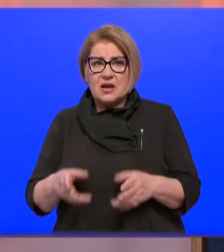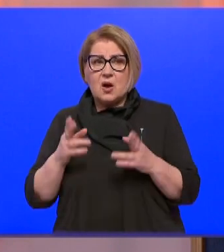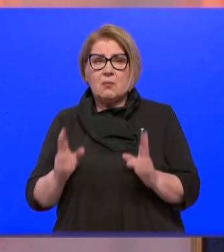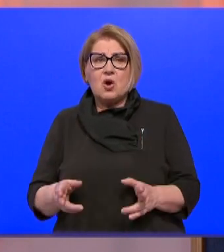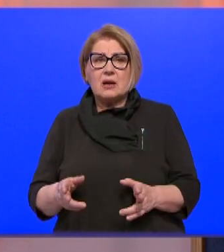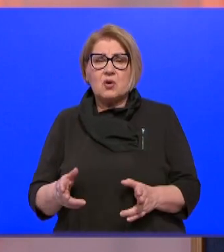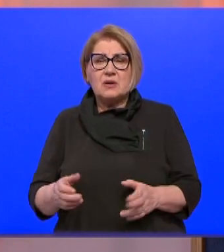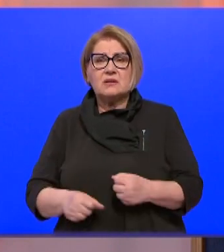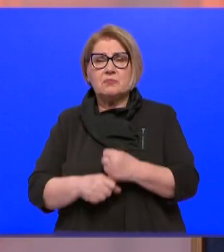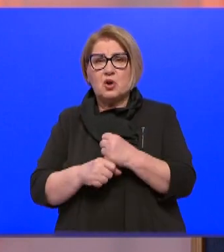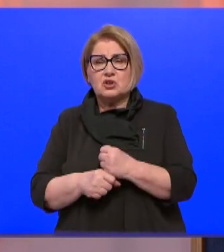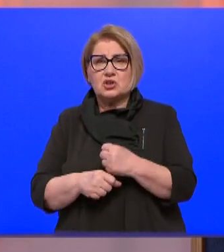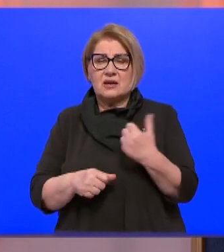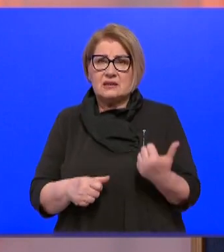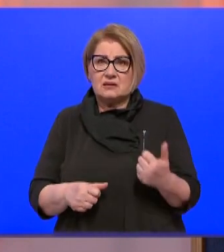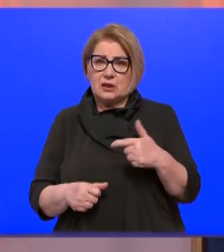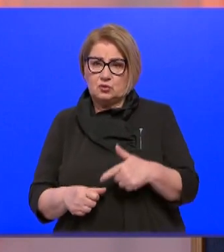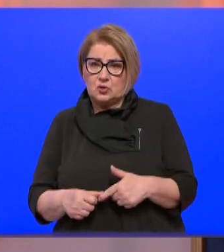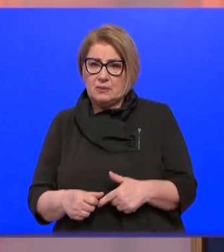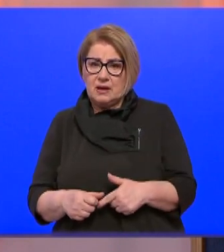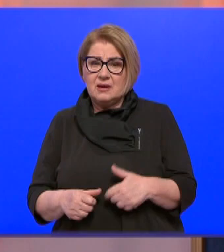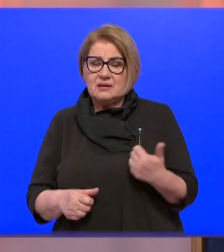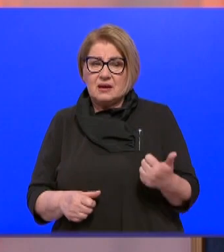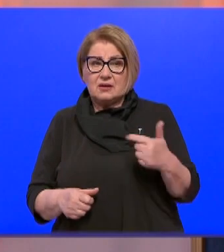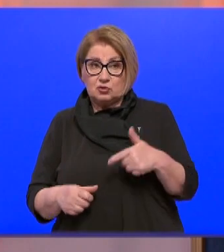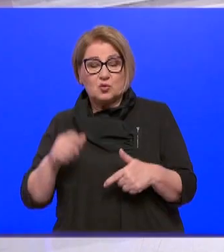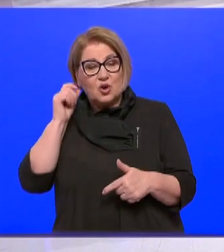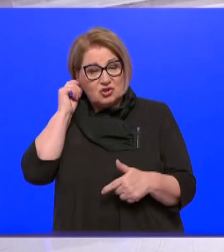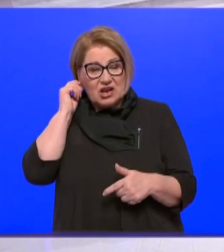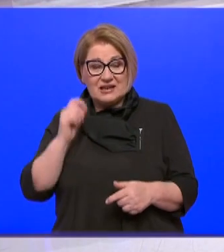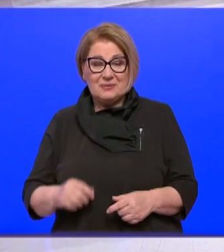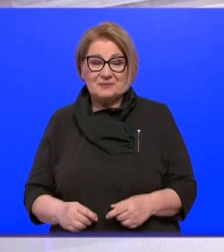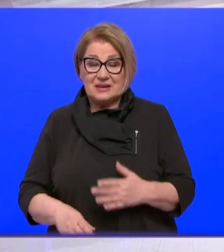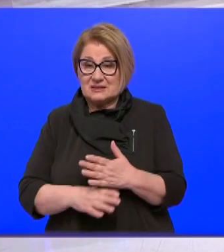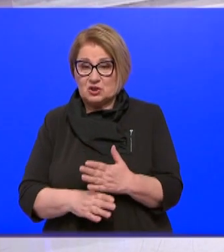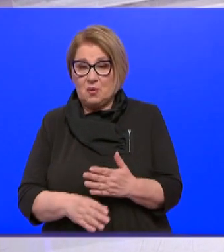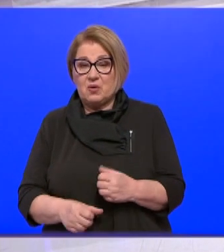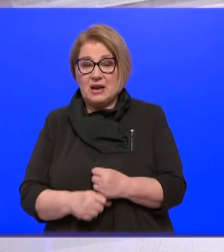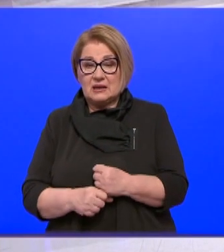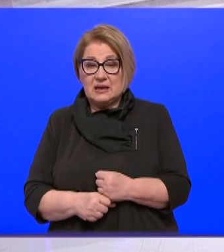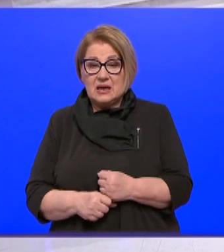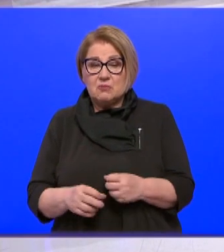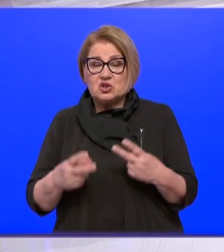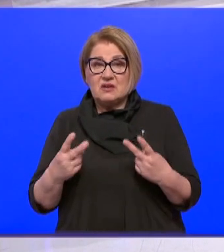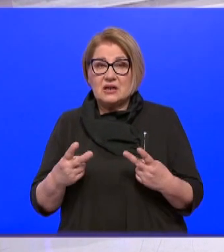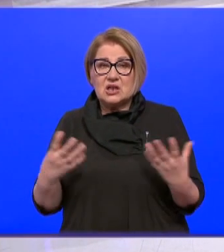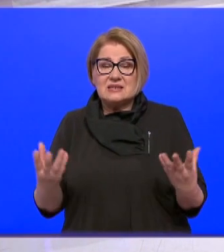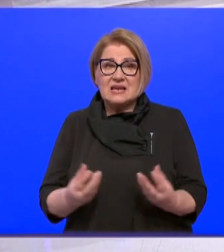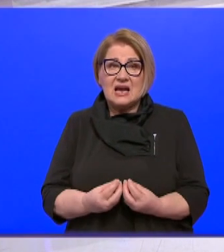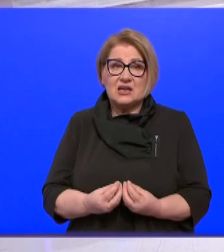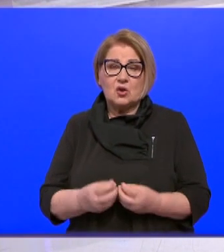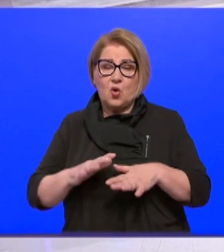moramo biti podrška jedni drugima, jedna drugoj. I možda je ključna riječ